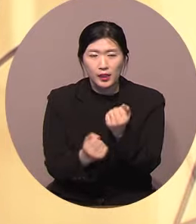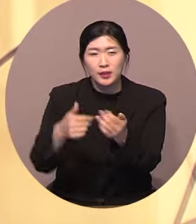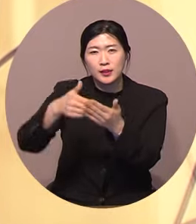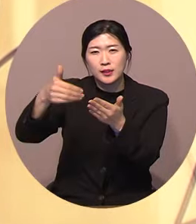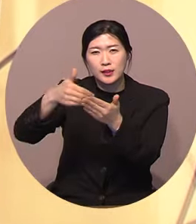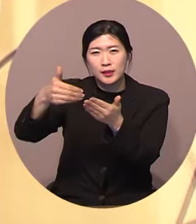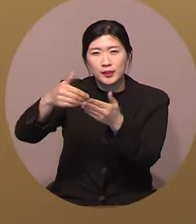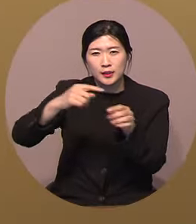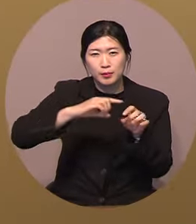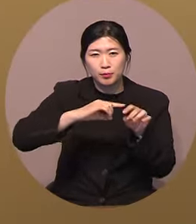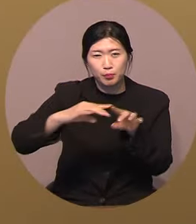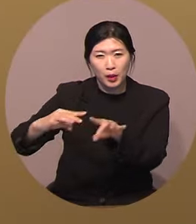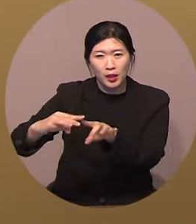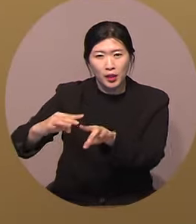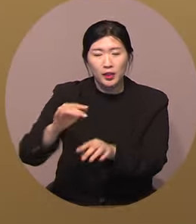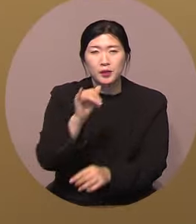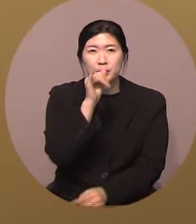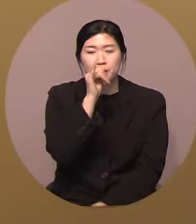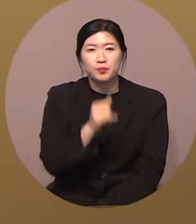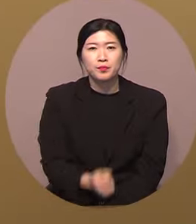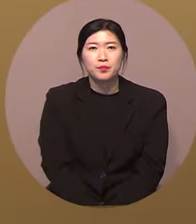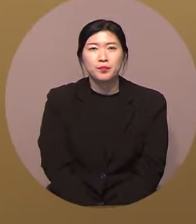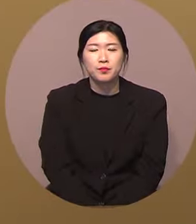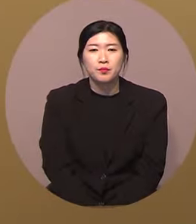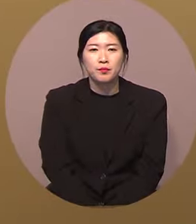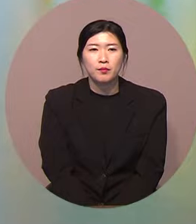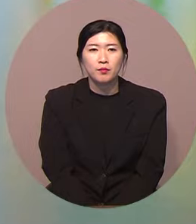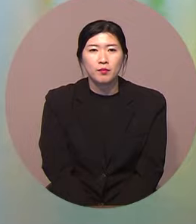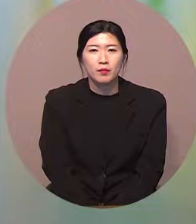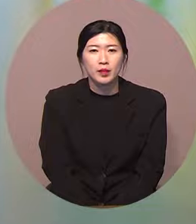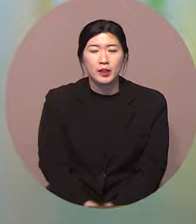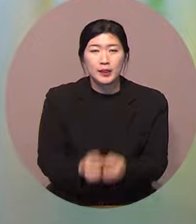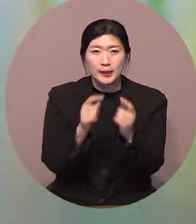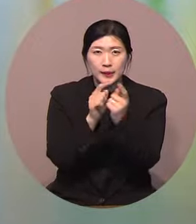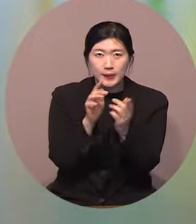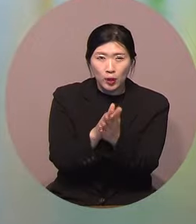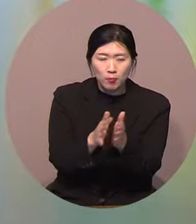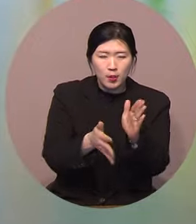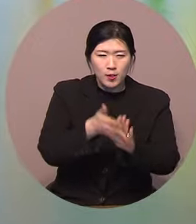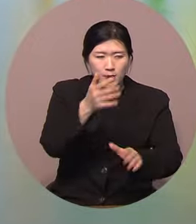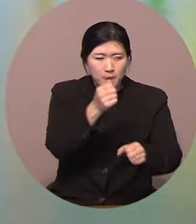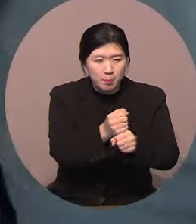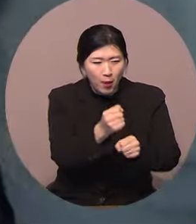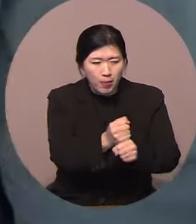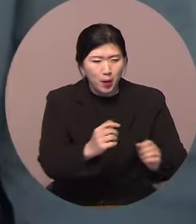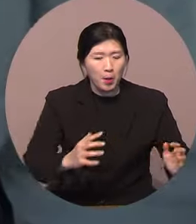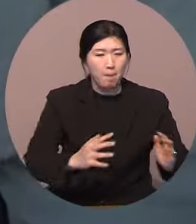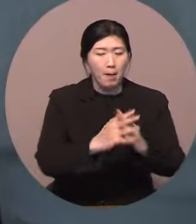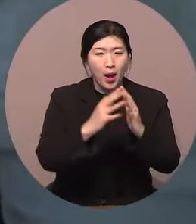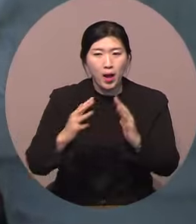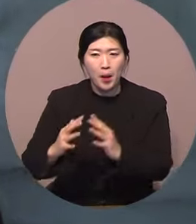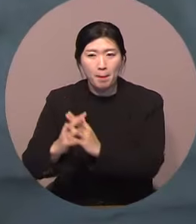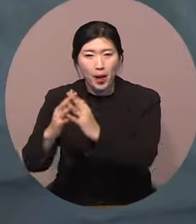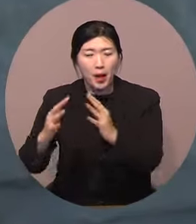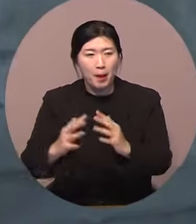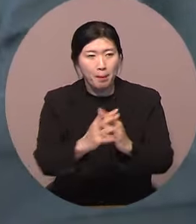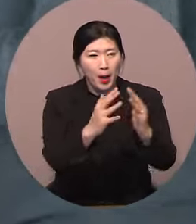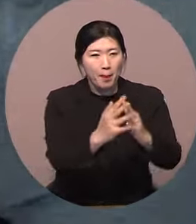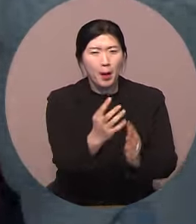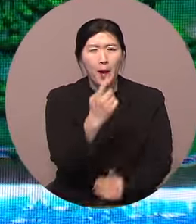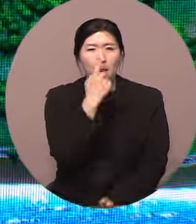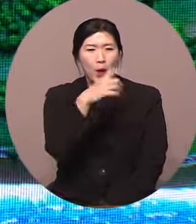바퀴에 연결된 손잡이가 그림을 그려냅니다. 직접 도시를 설계해 도시가 어떻게 구성되고 연결되는지